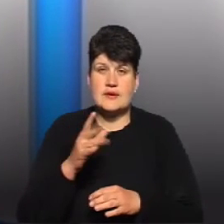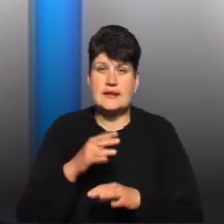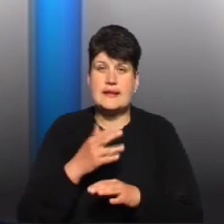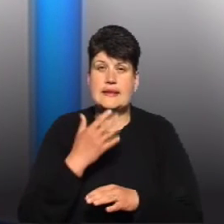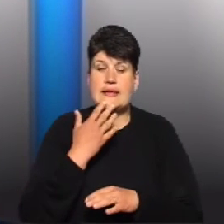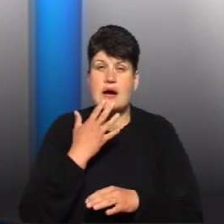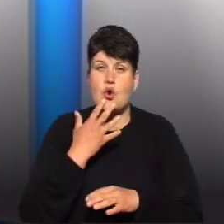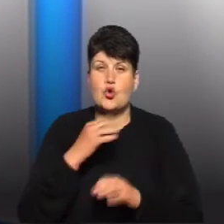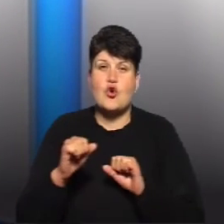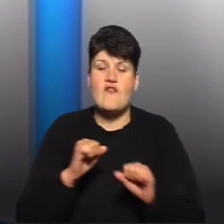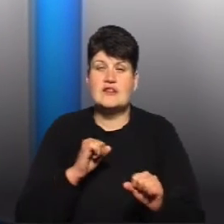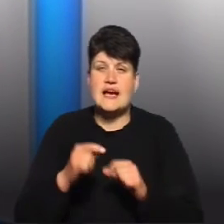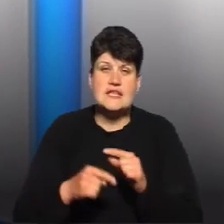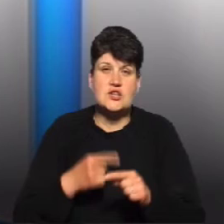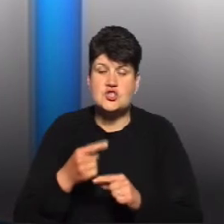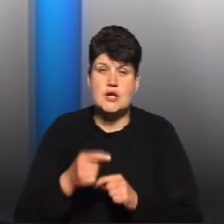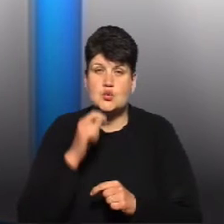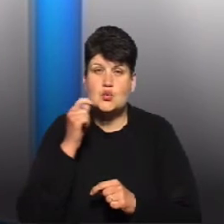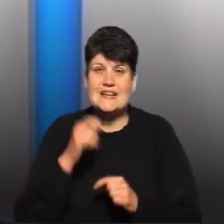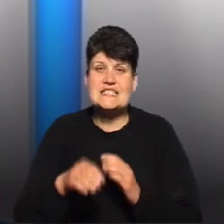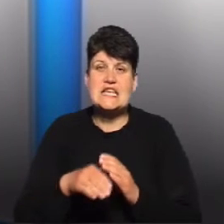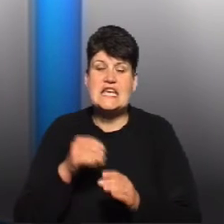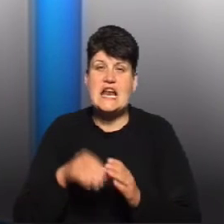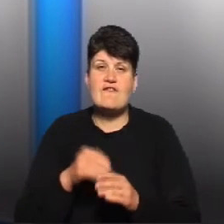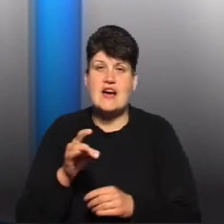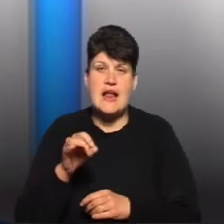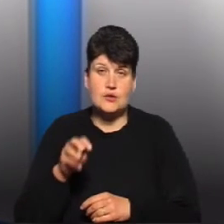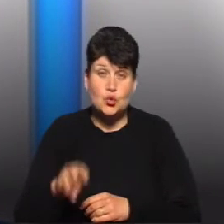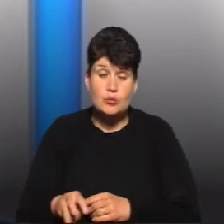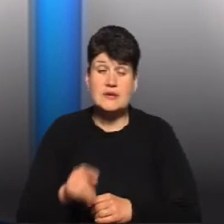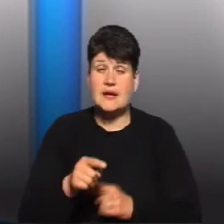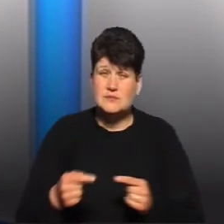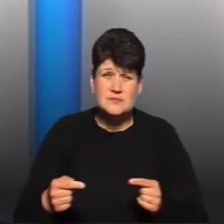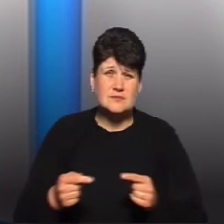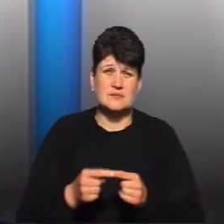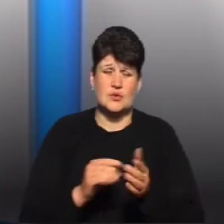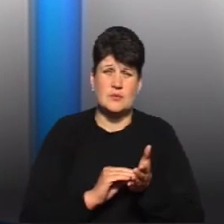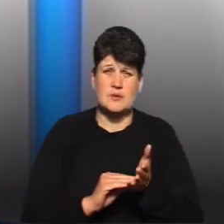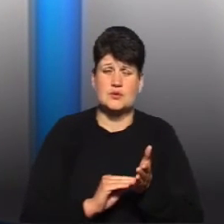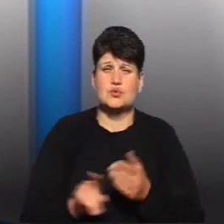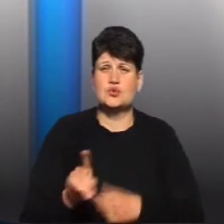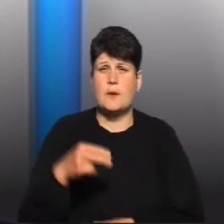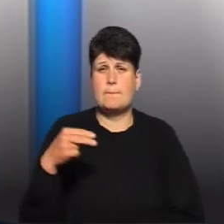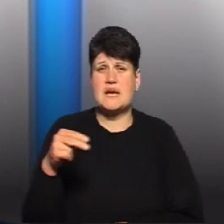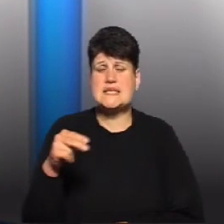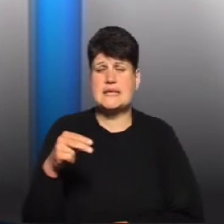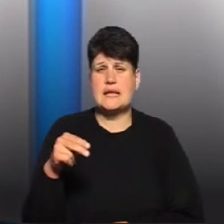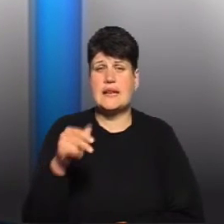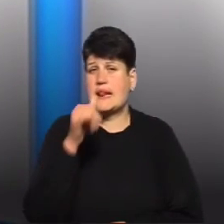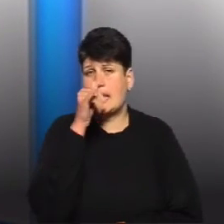народовладдя через всеукраїнський референдум, там йде чітко мова про те, що президент не може